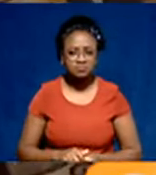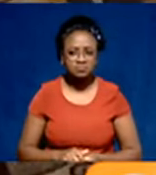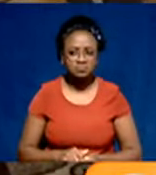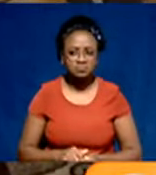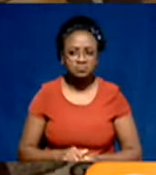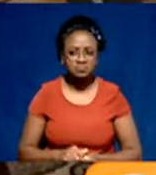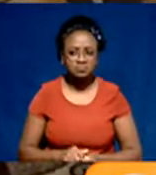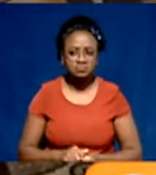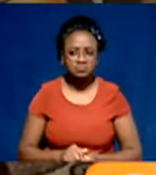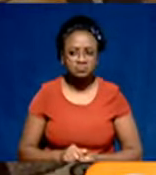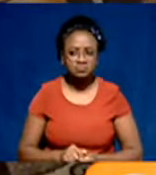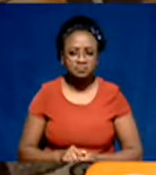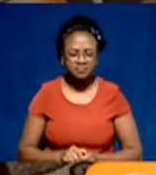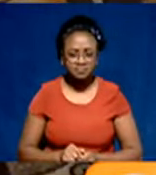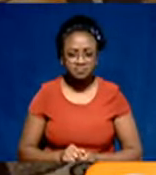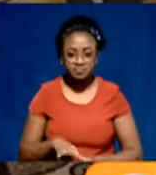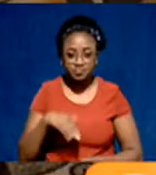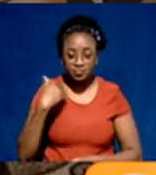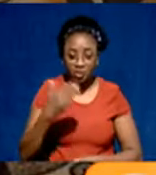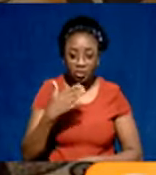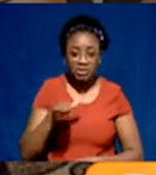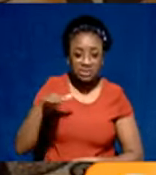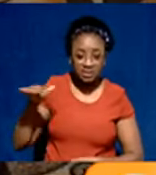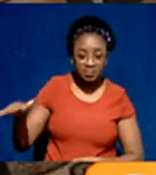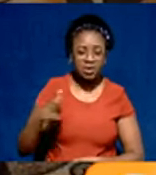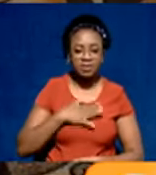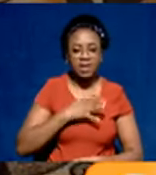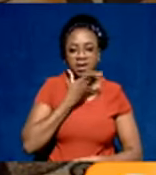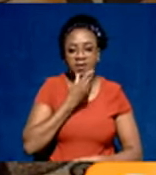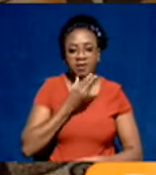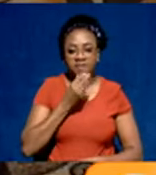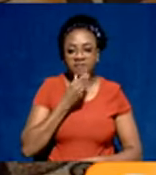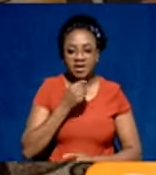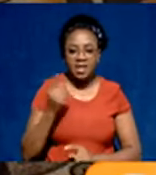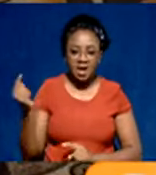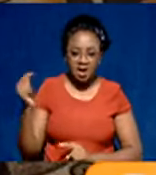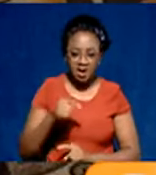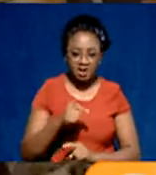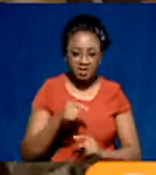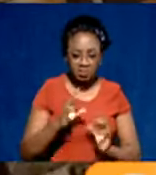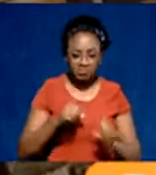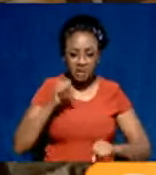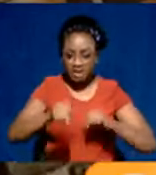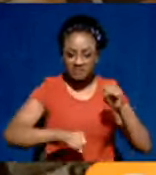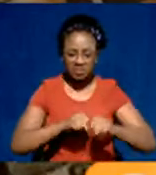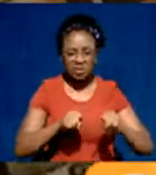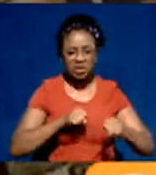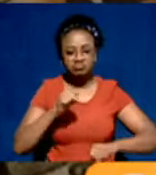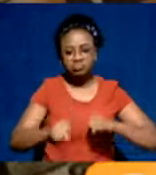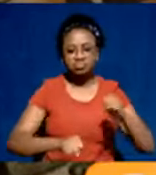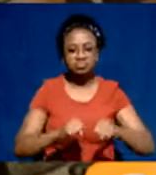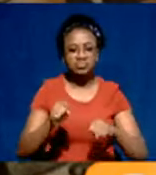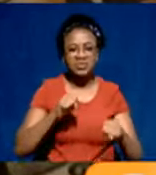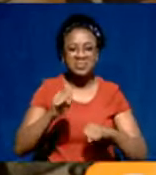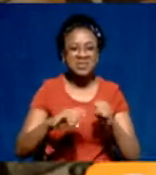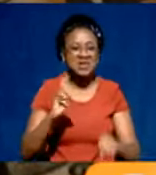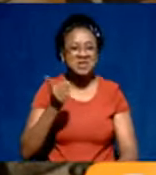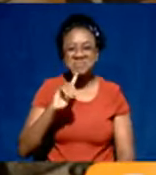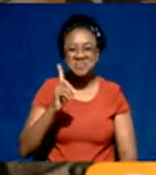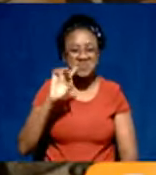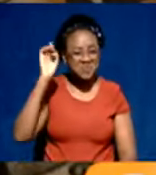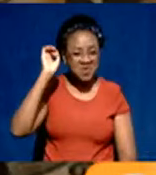Baba alinipeleka shule kila asubuhi na jioni kunikujia kupitia baiskeli. Actually ni blue, black